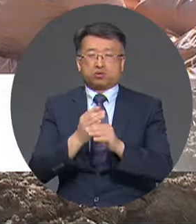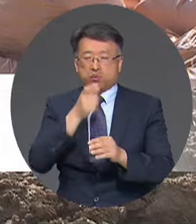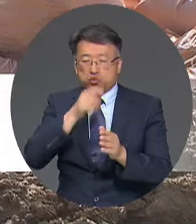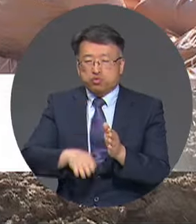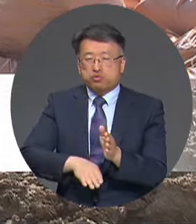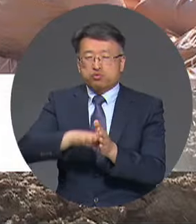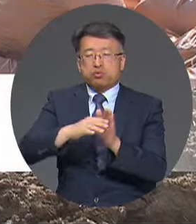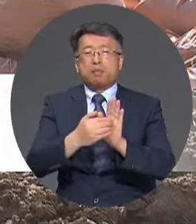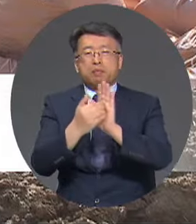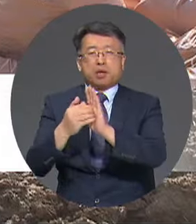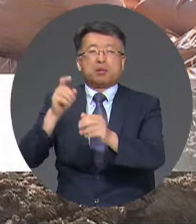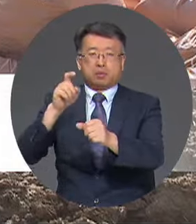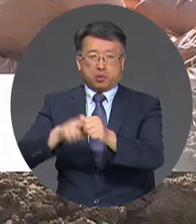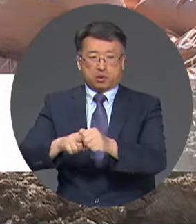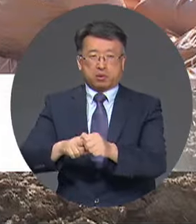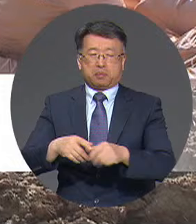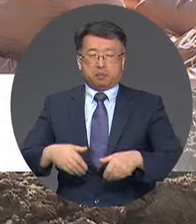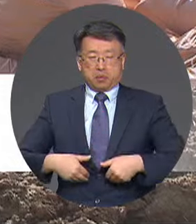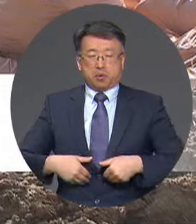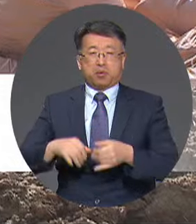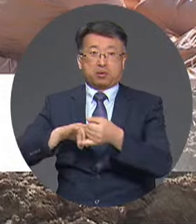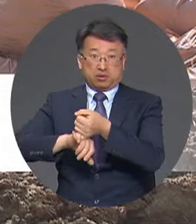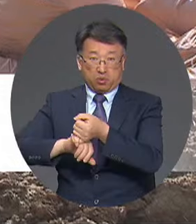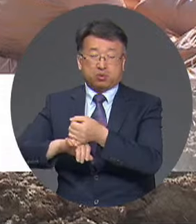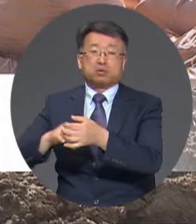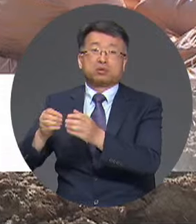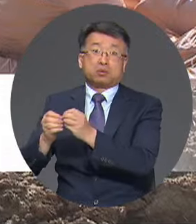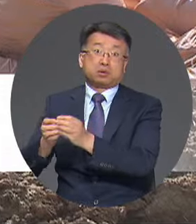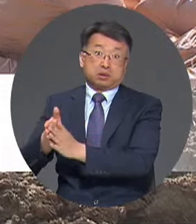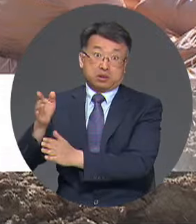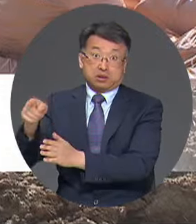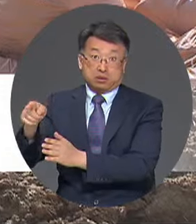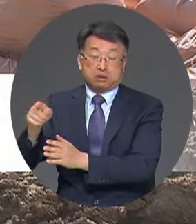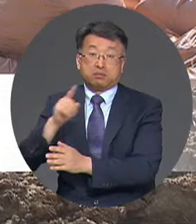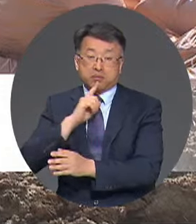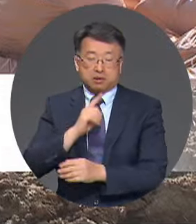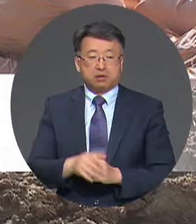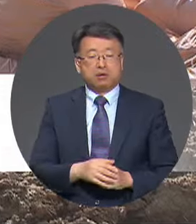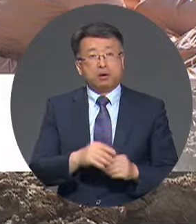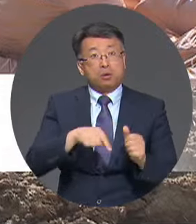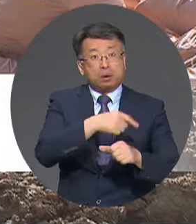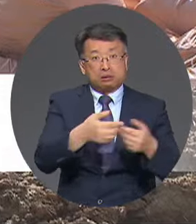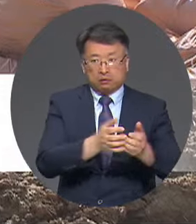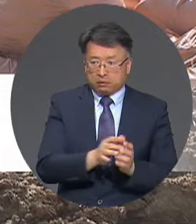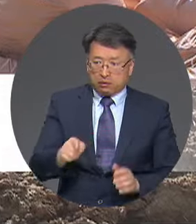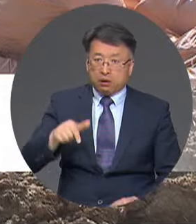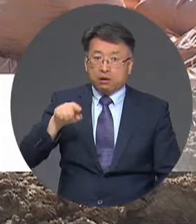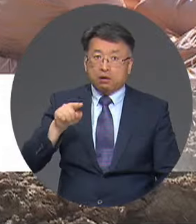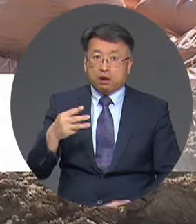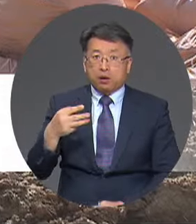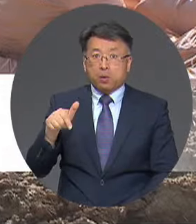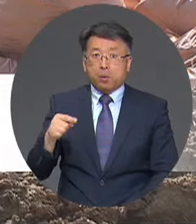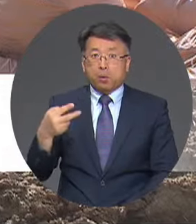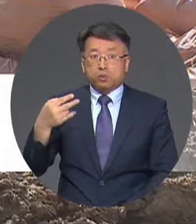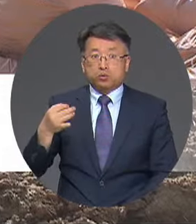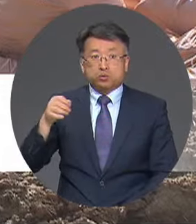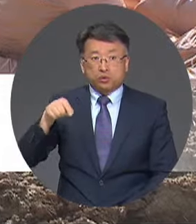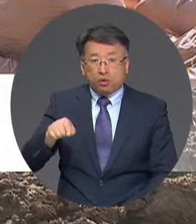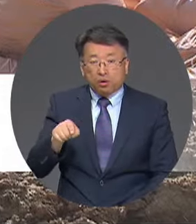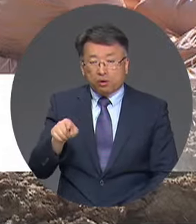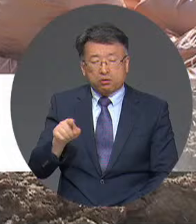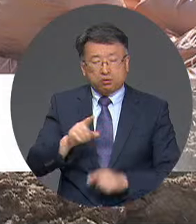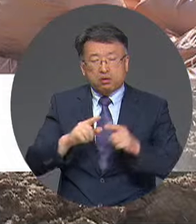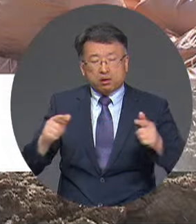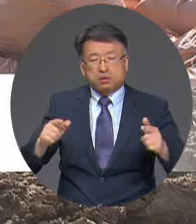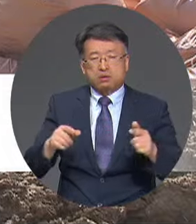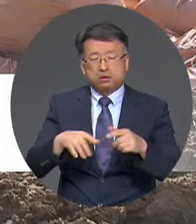꼭 필요한 공사라는 입장인데요. 하지만 환경단체는 멸종 위기종인 기수 갈고둥을 비롯한 생태계를